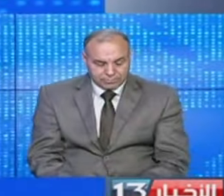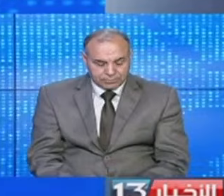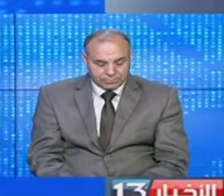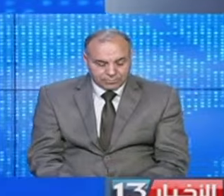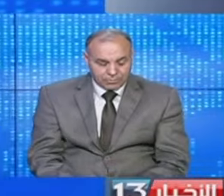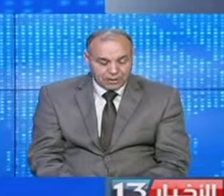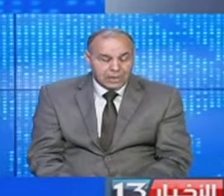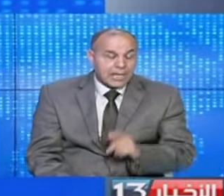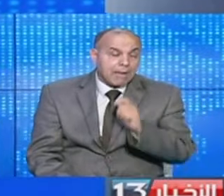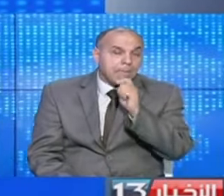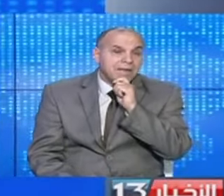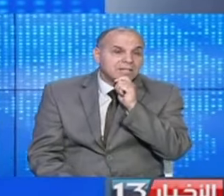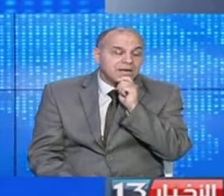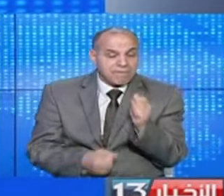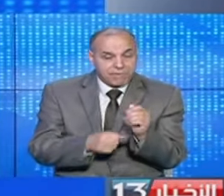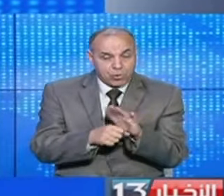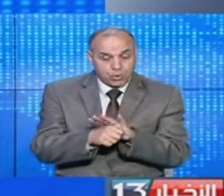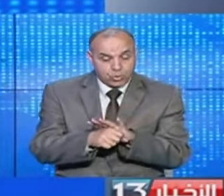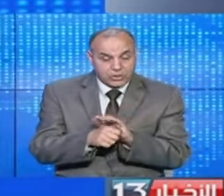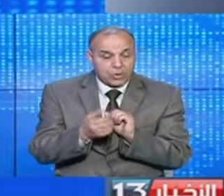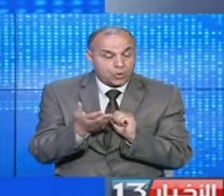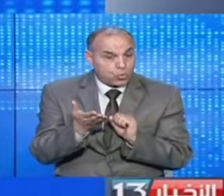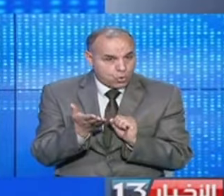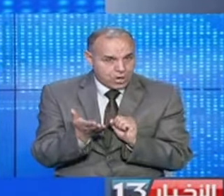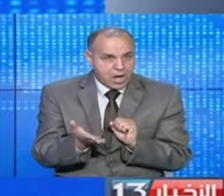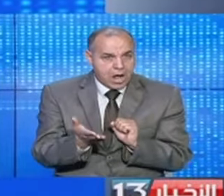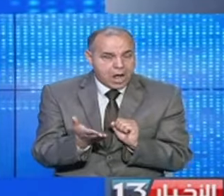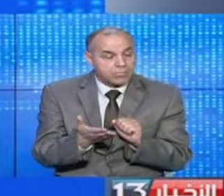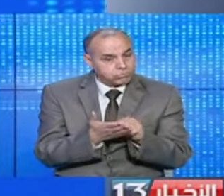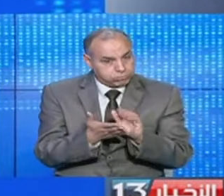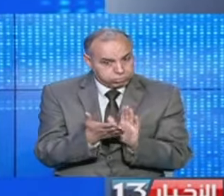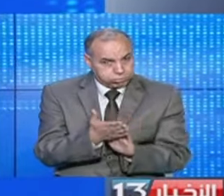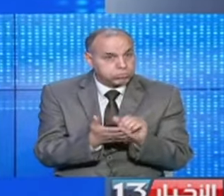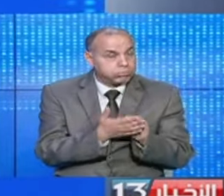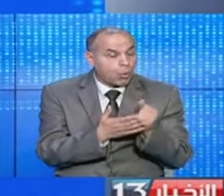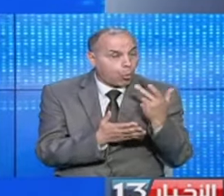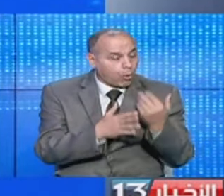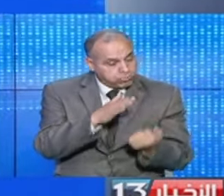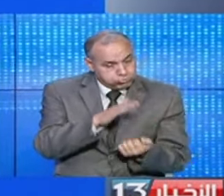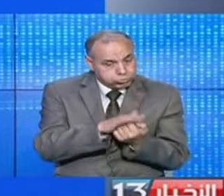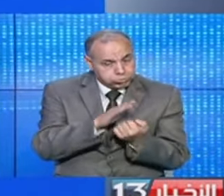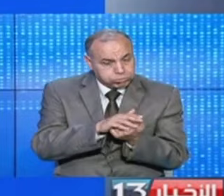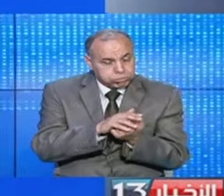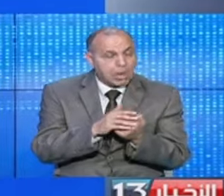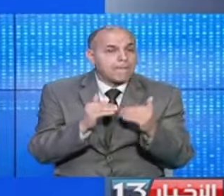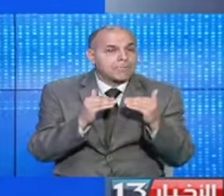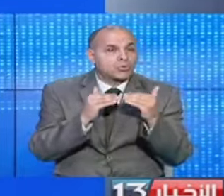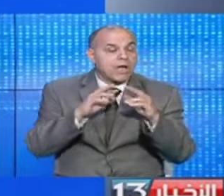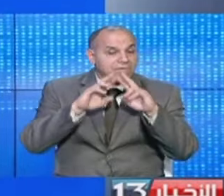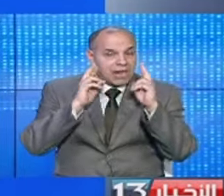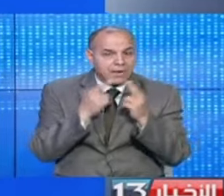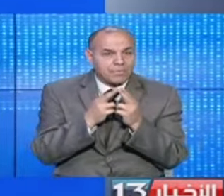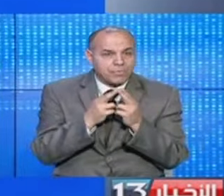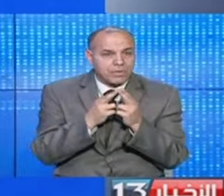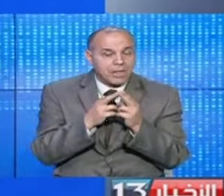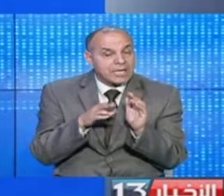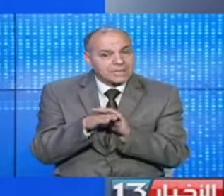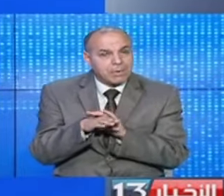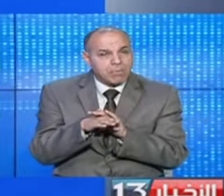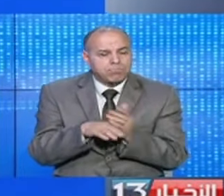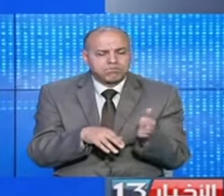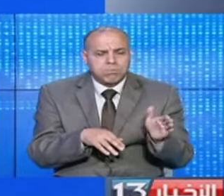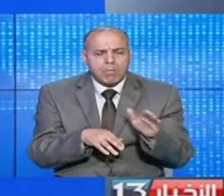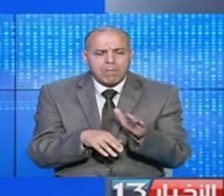فيما ما يزال فيروس كورونا يسجل أرقاما قياسية على مستوى العالم، متسببا في